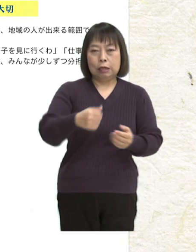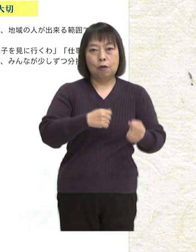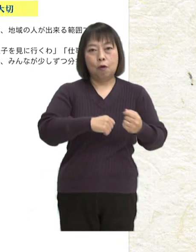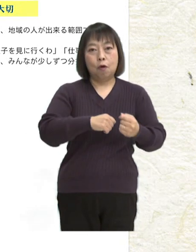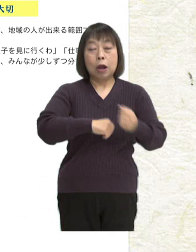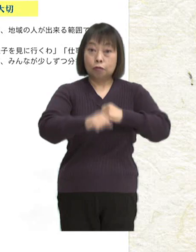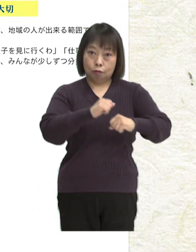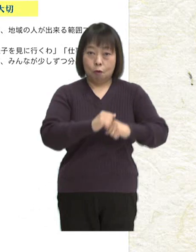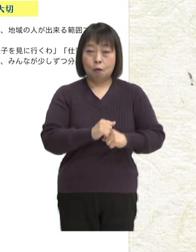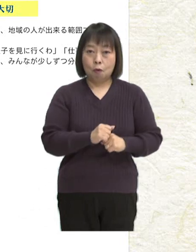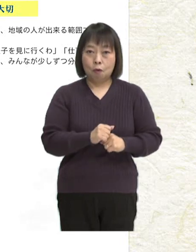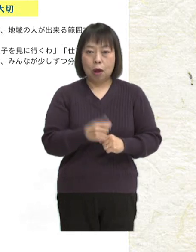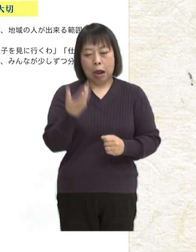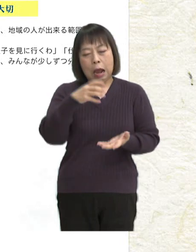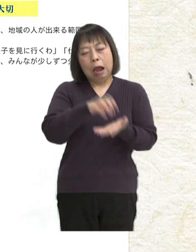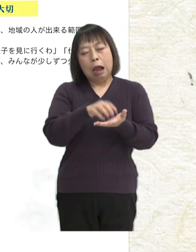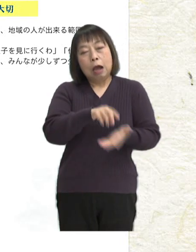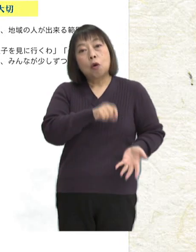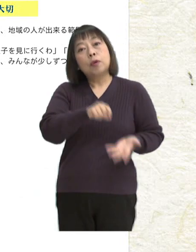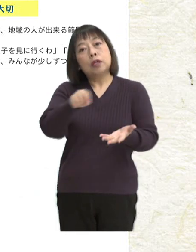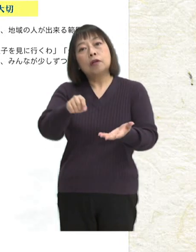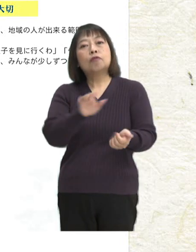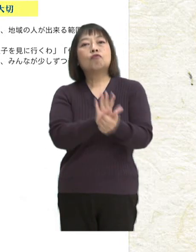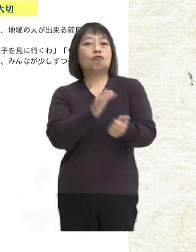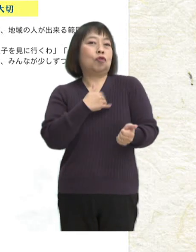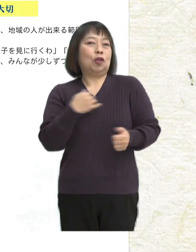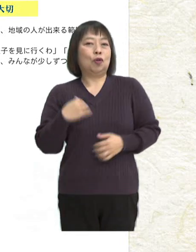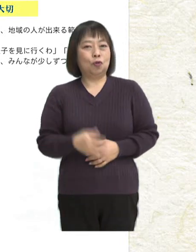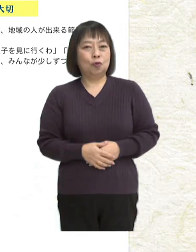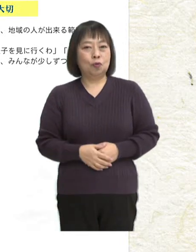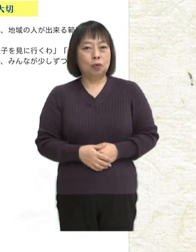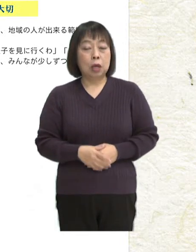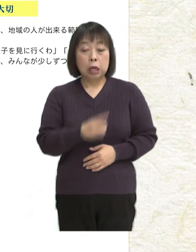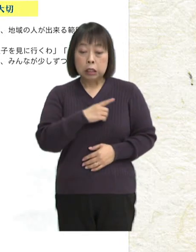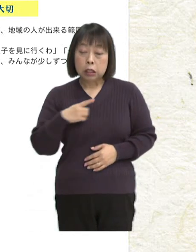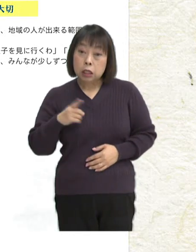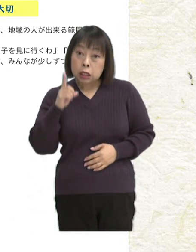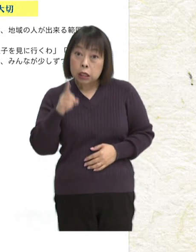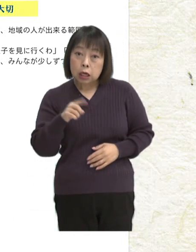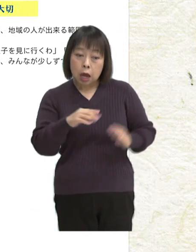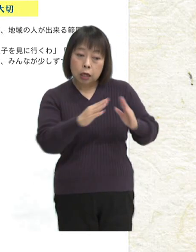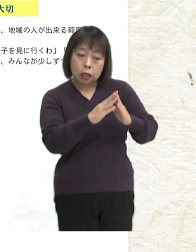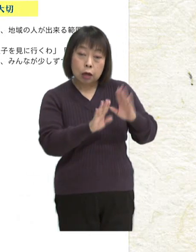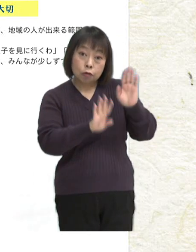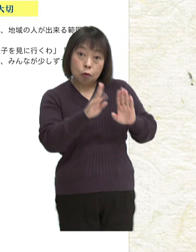ゴミ出しだったらできるよ、1日1回様子を見に行くわ、